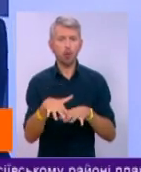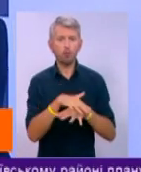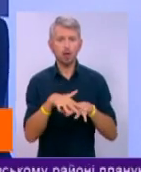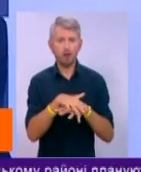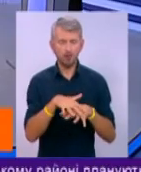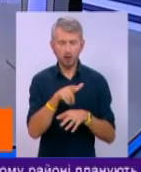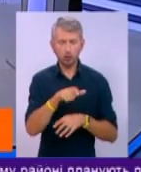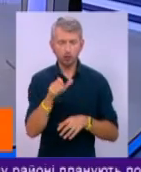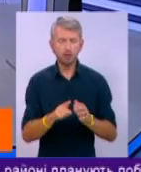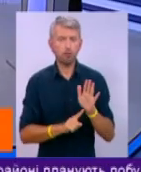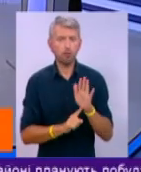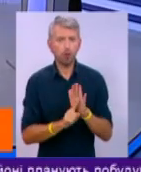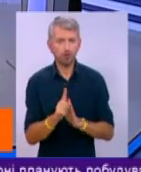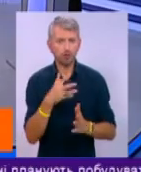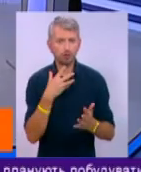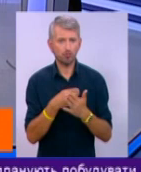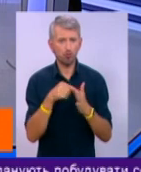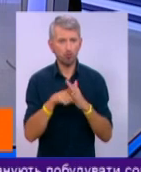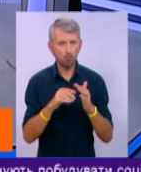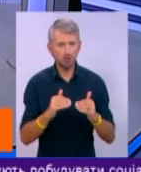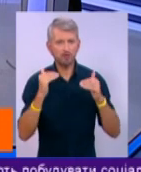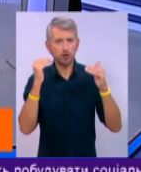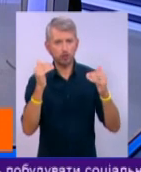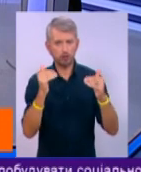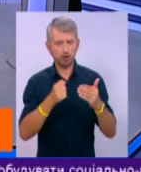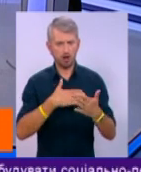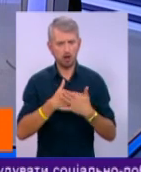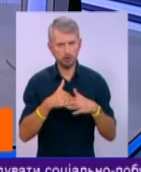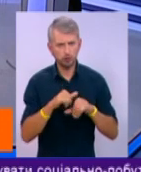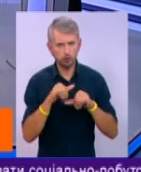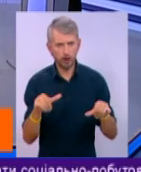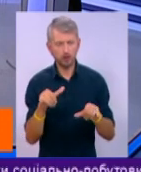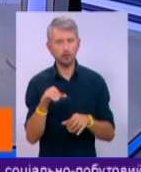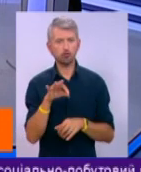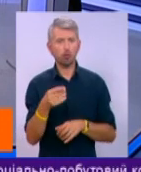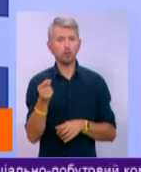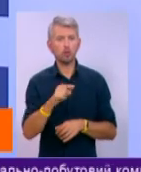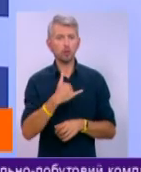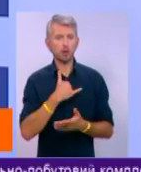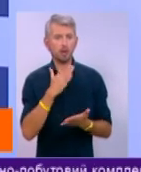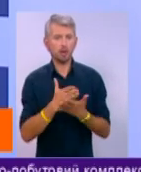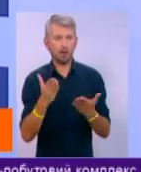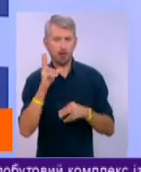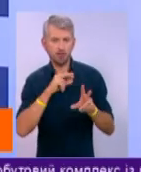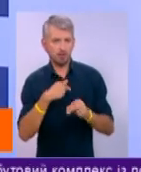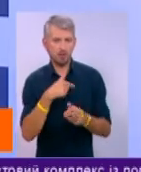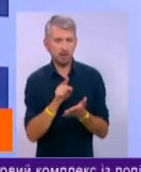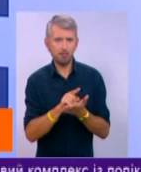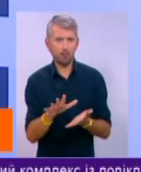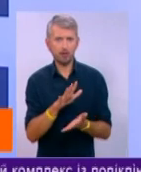суспільство почне, ну, свою роль підвищувати, активізуватись, так, то тоді у нас є якась надія. Ми не повинні